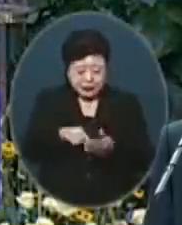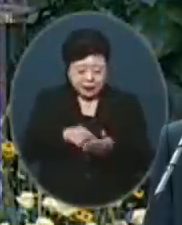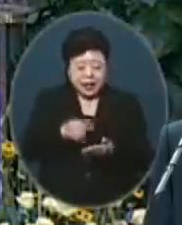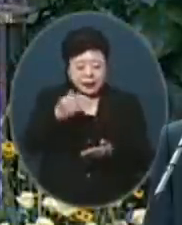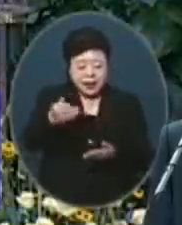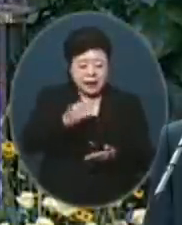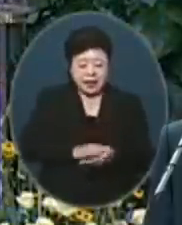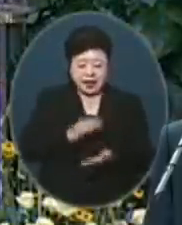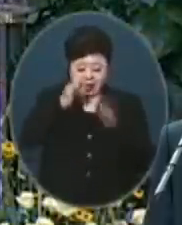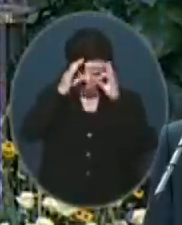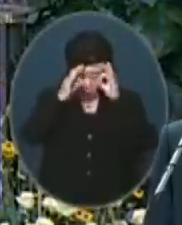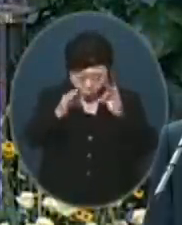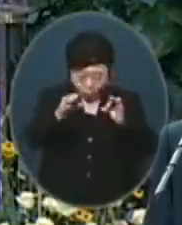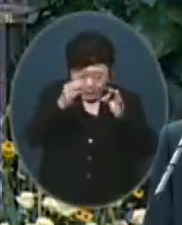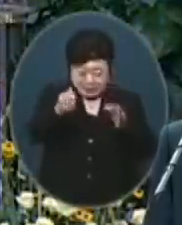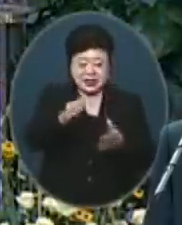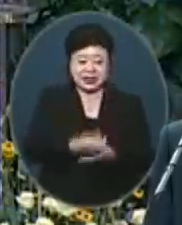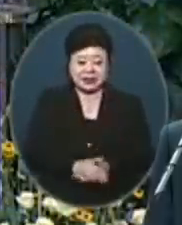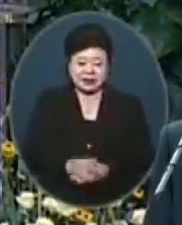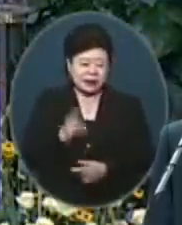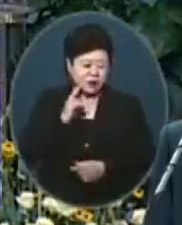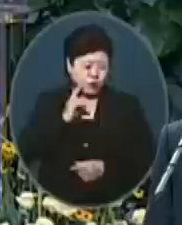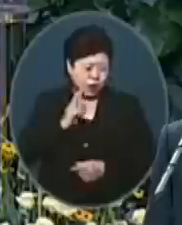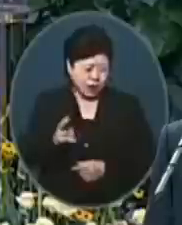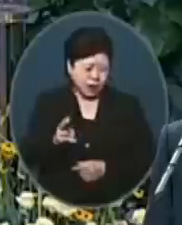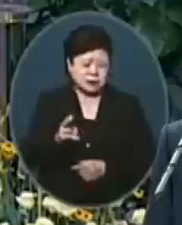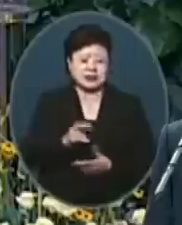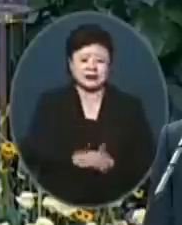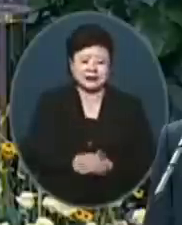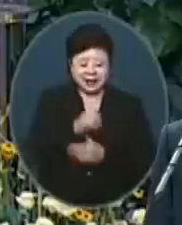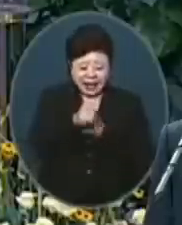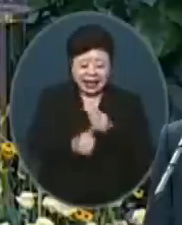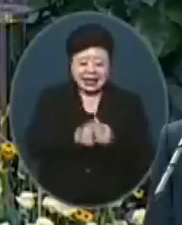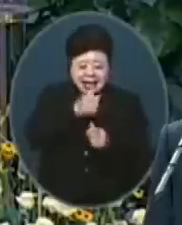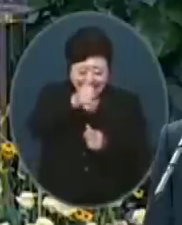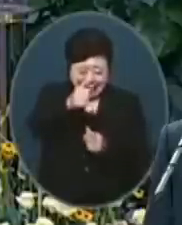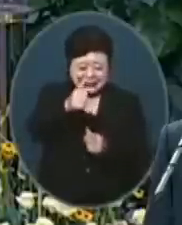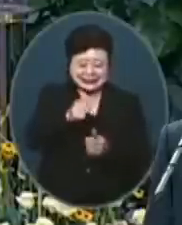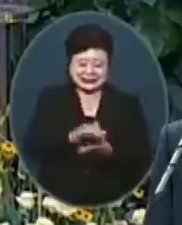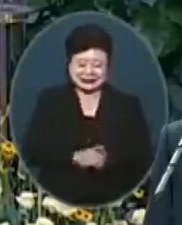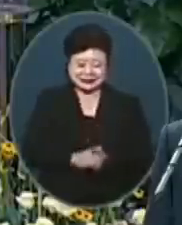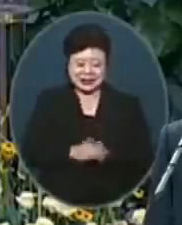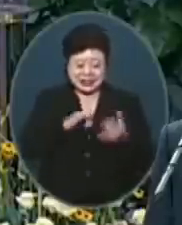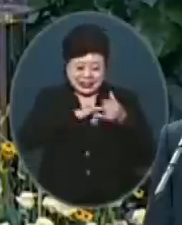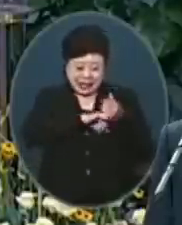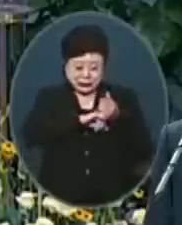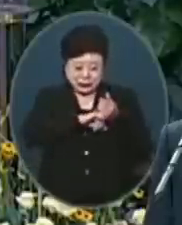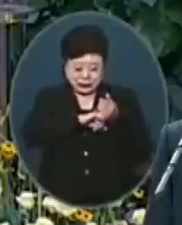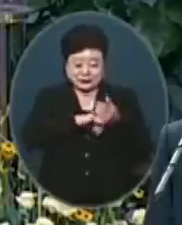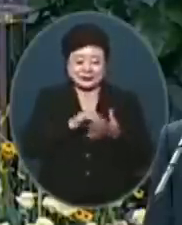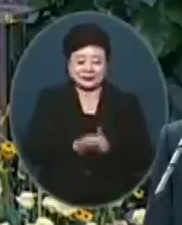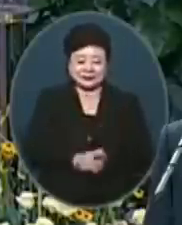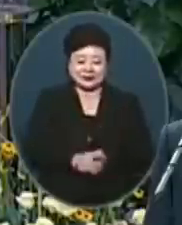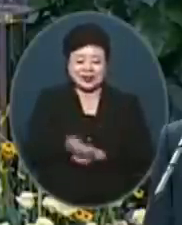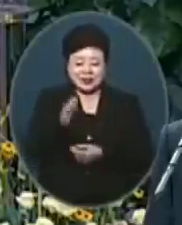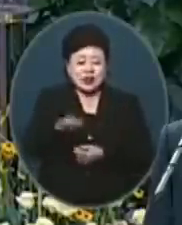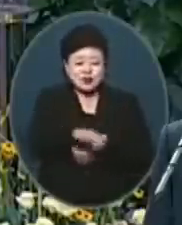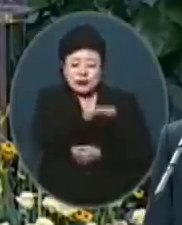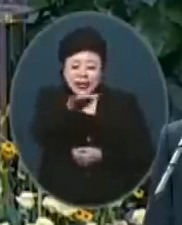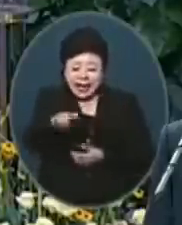버리로다. 굉장한 하나님의 약속의 말씀인 것입니다. 그런데